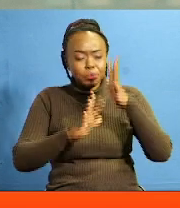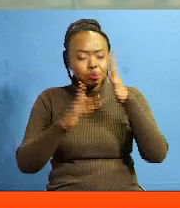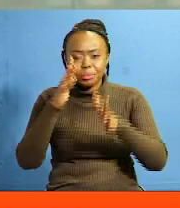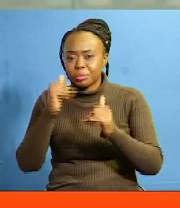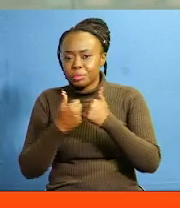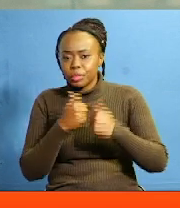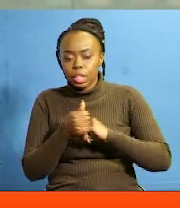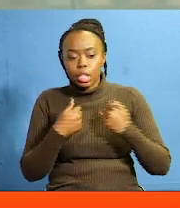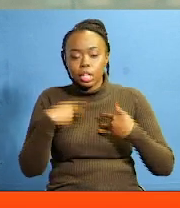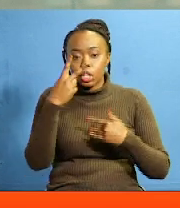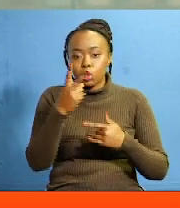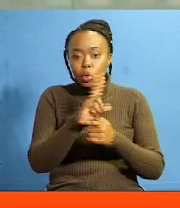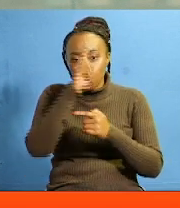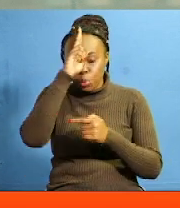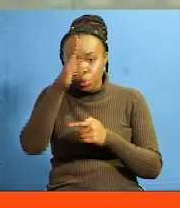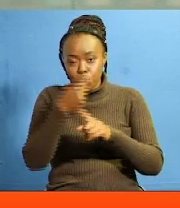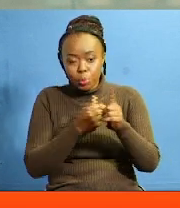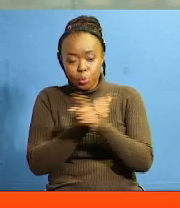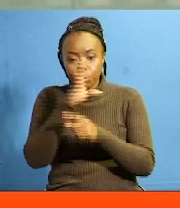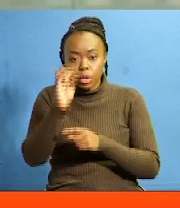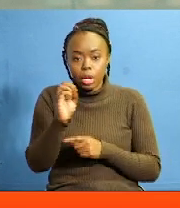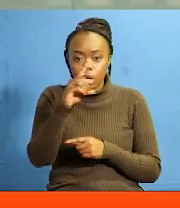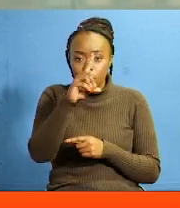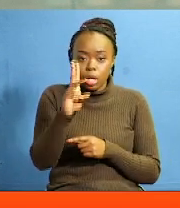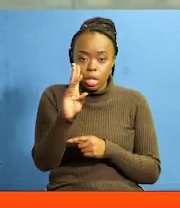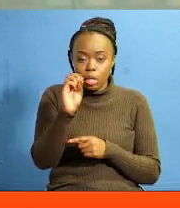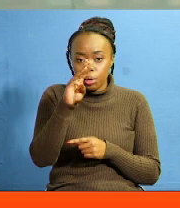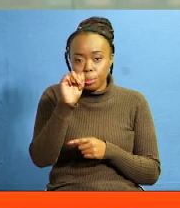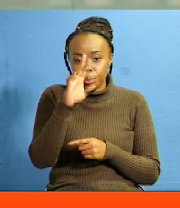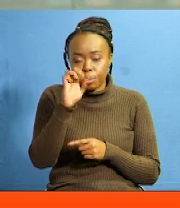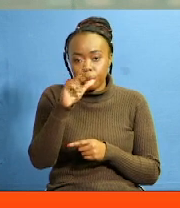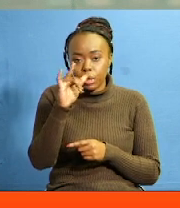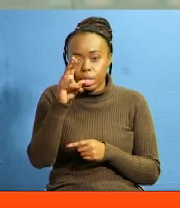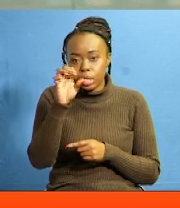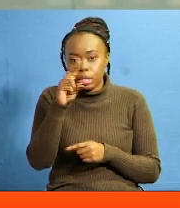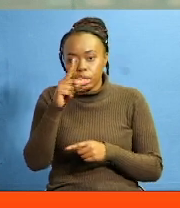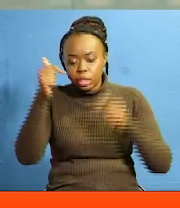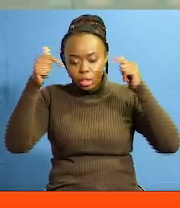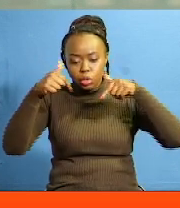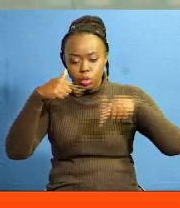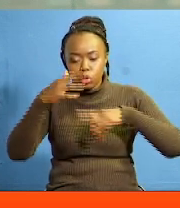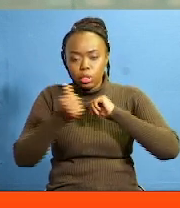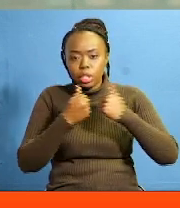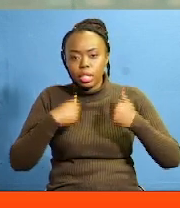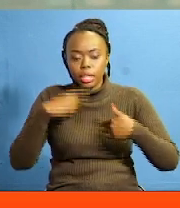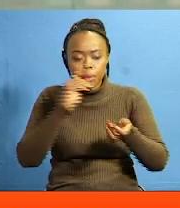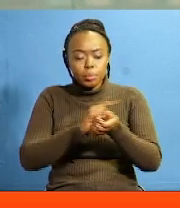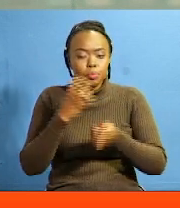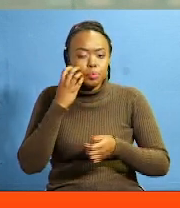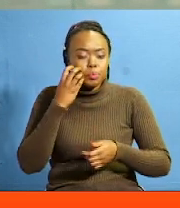Asubuhi zikiwemo mbili za maafisa wa polisi eneo la Olmoran. Akizuru eneo hilo hii leo, waziri wa usalama wa ndani Daktari Fred